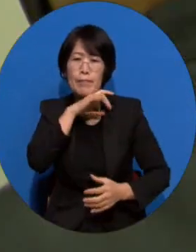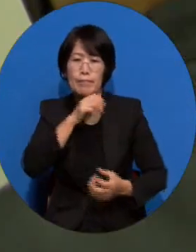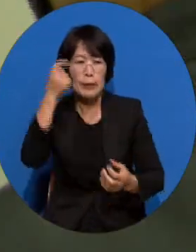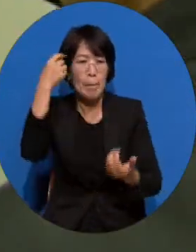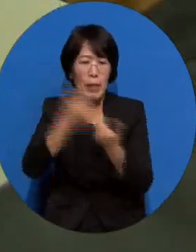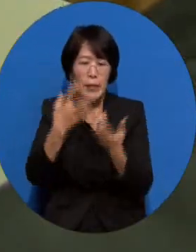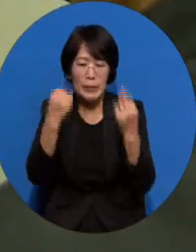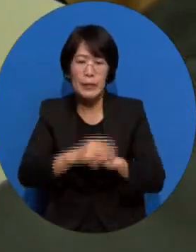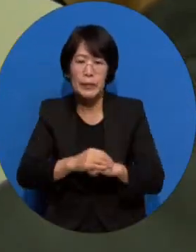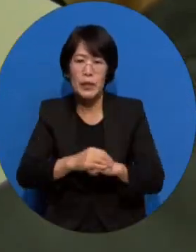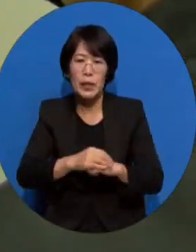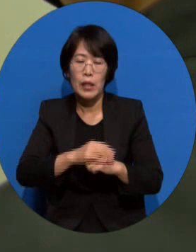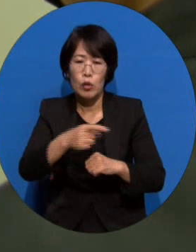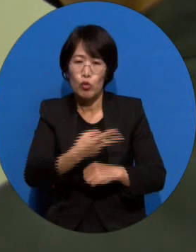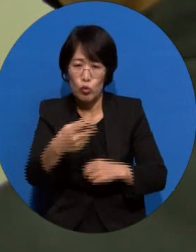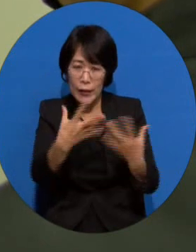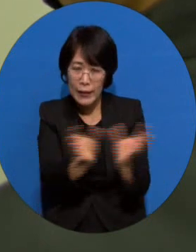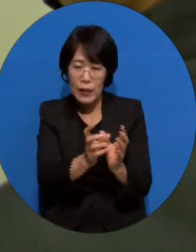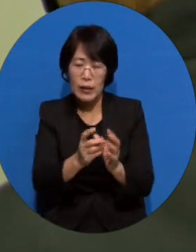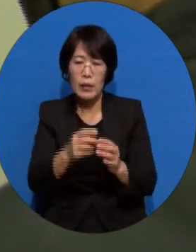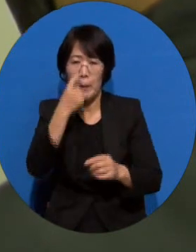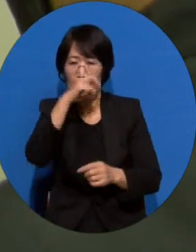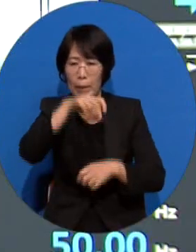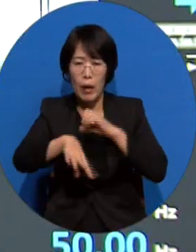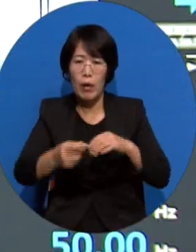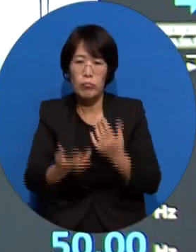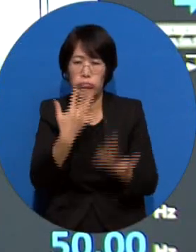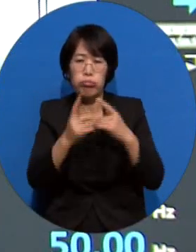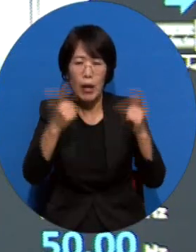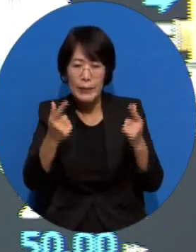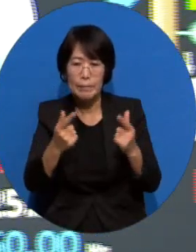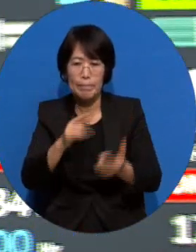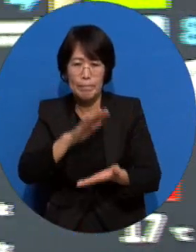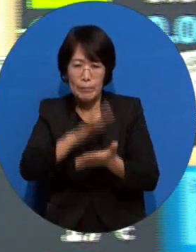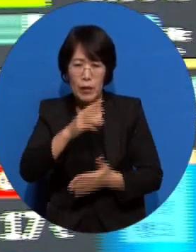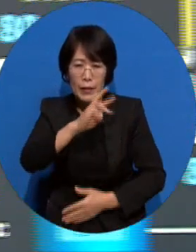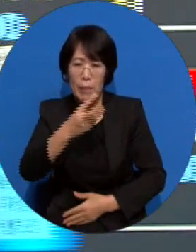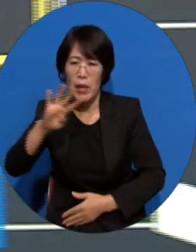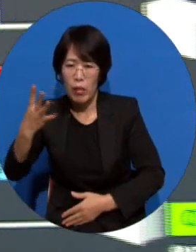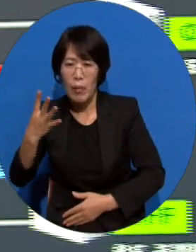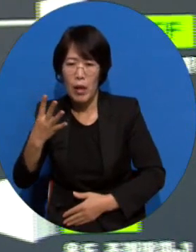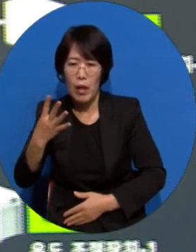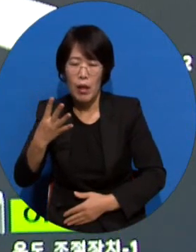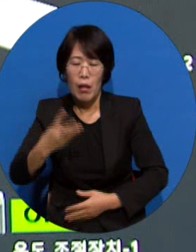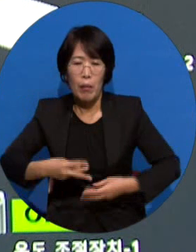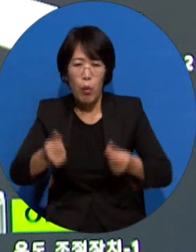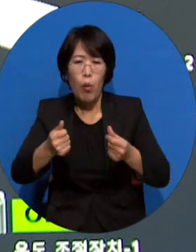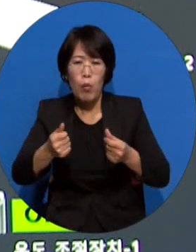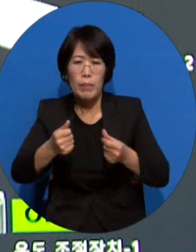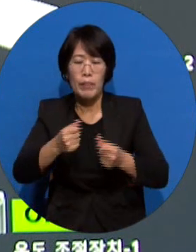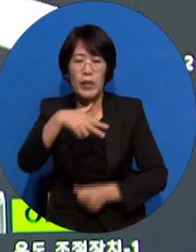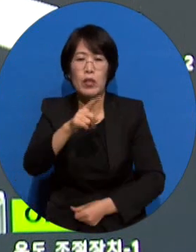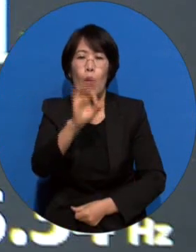일각에서 쓰레기를 소각하는 방식이 아닌 300에서 400도 사이의 열을 가해 경유 등을 추출할 수 있는 일명 저온